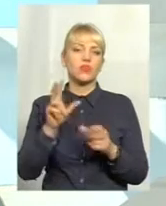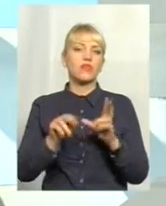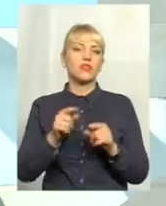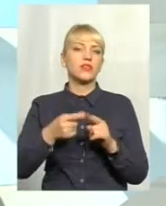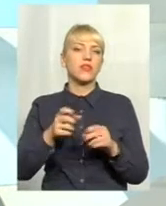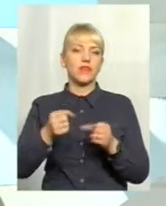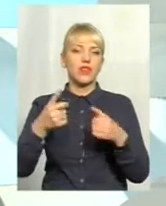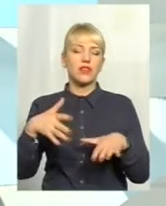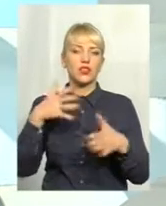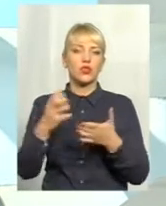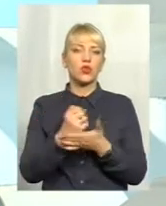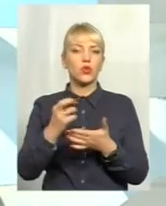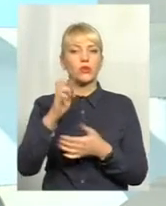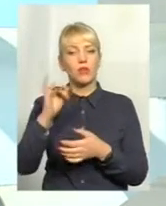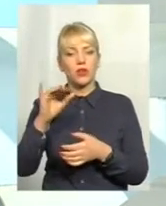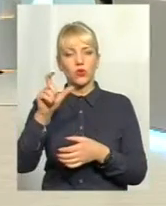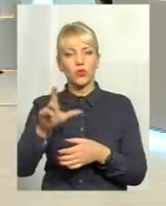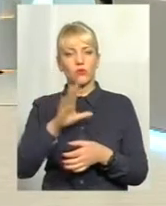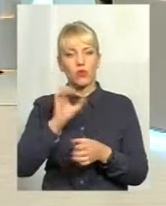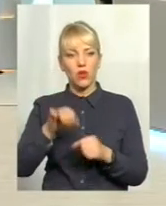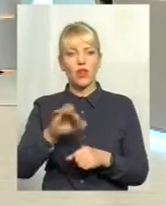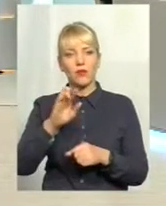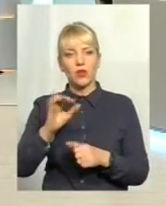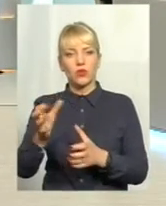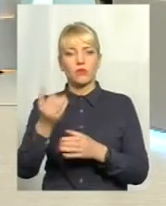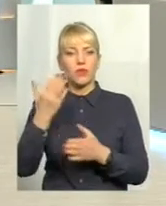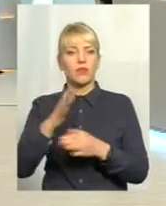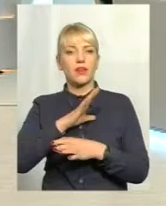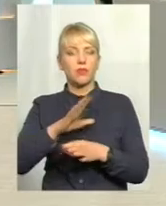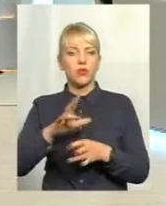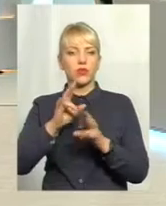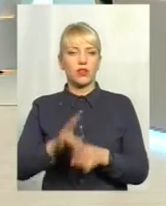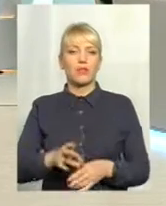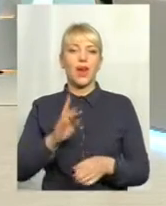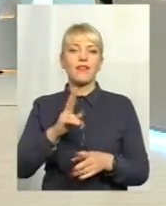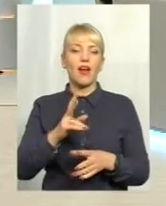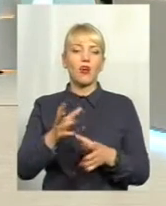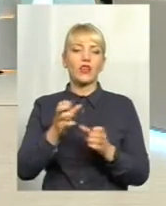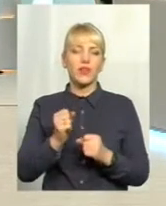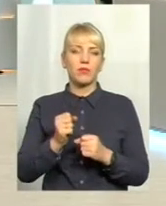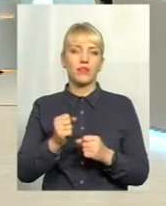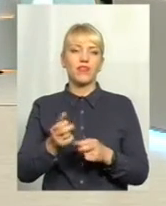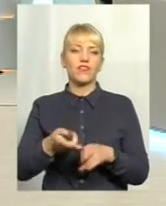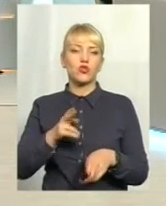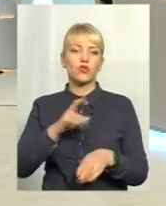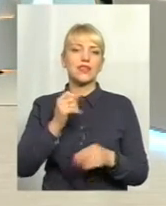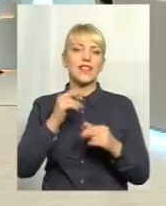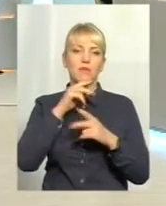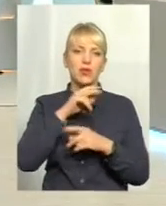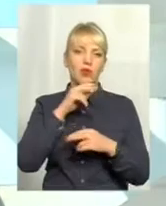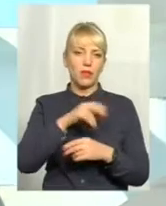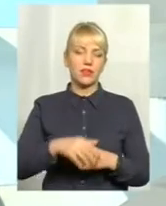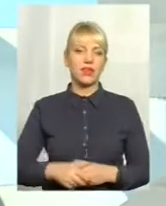би вона могла отримати, якби не отримала травму. А як отримати відшкодування за медикаменти? За